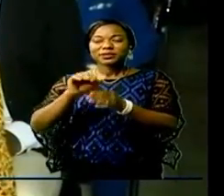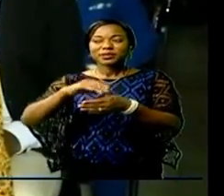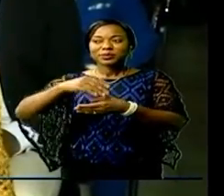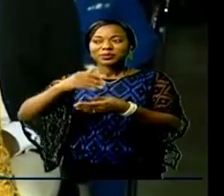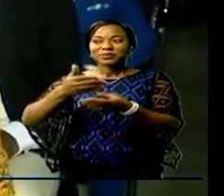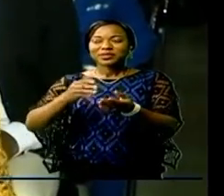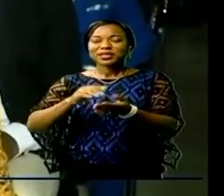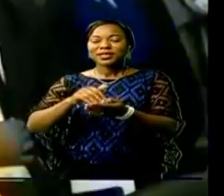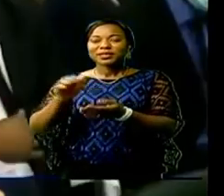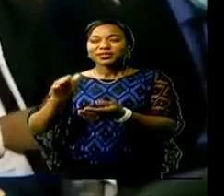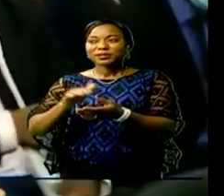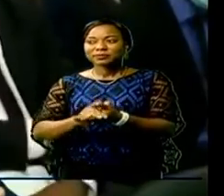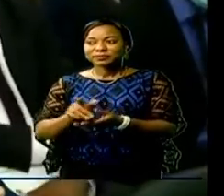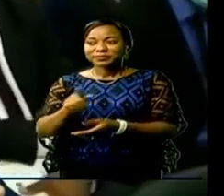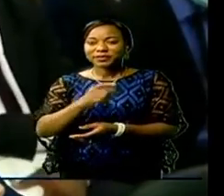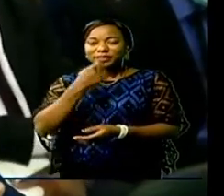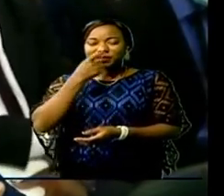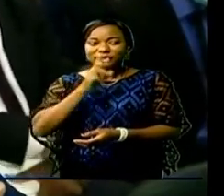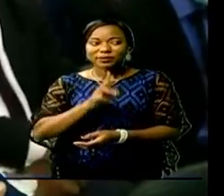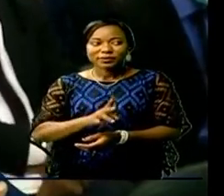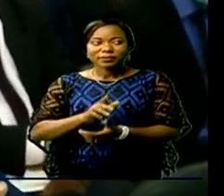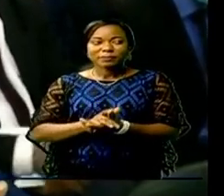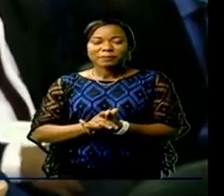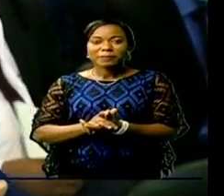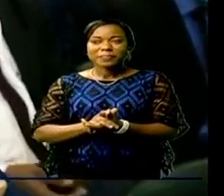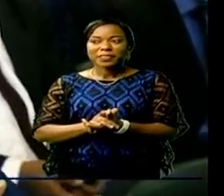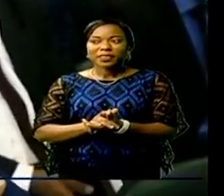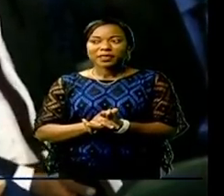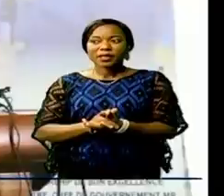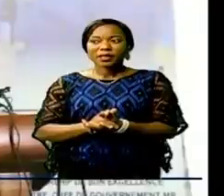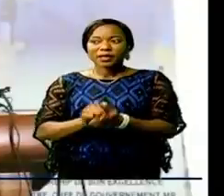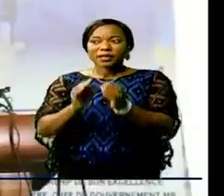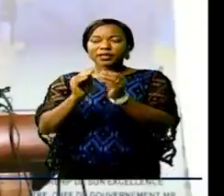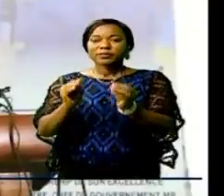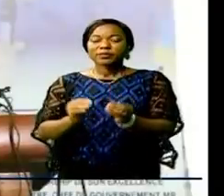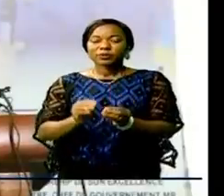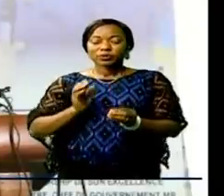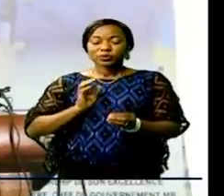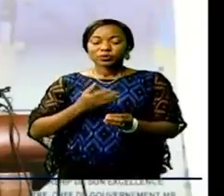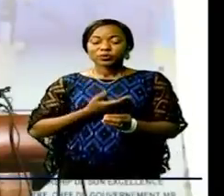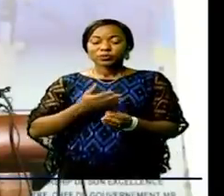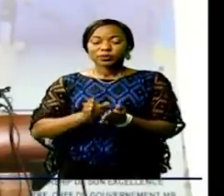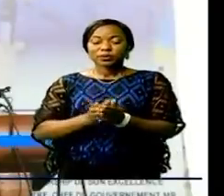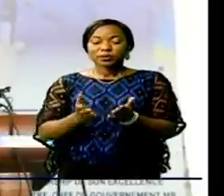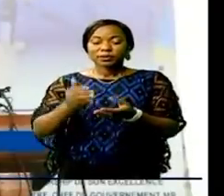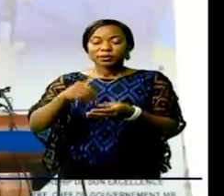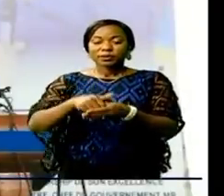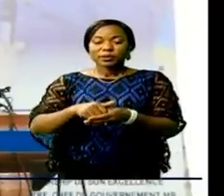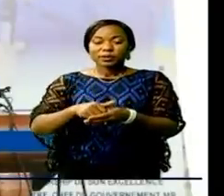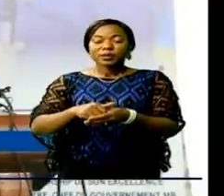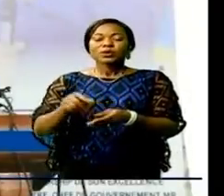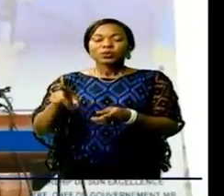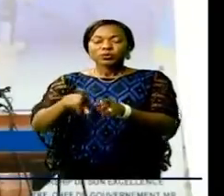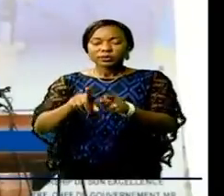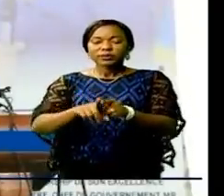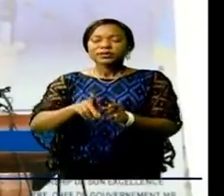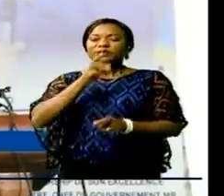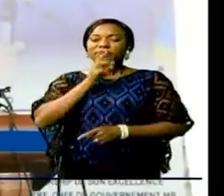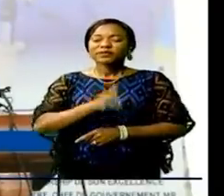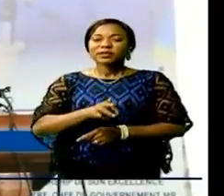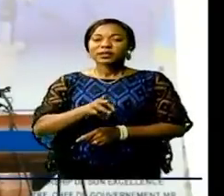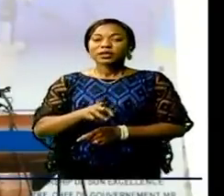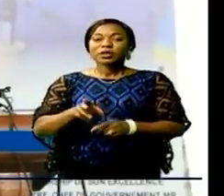l'État. Je réaffirme à travers ces numéros de notre magazine ma ferme conviction que